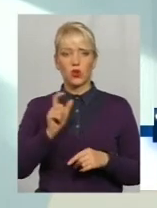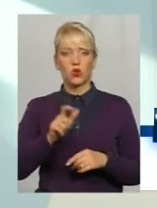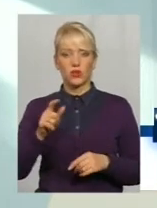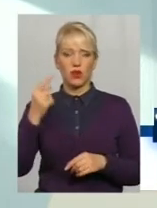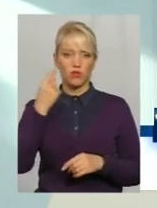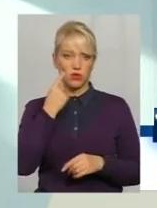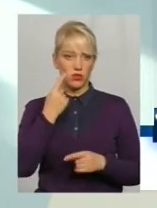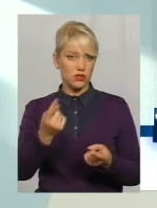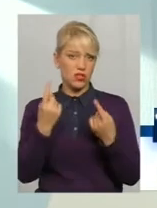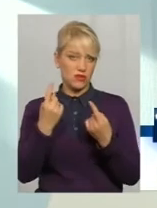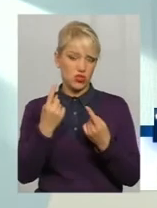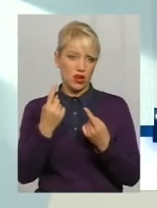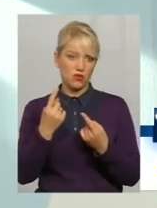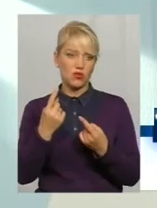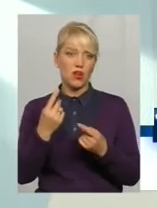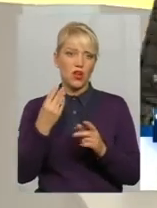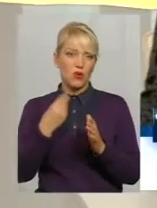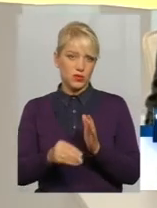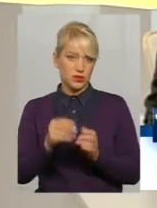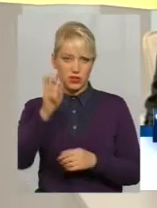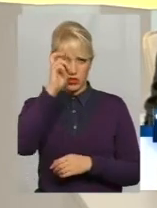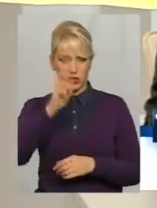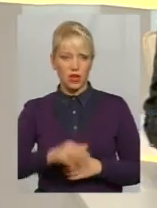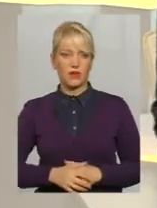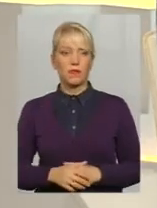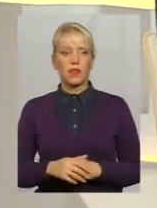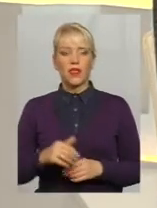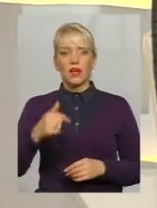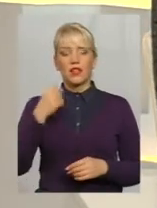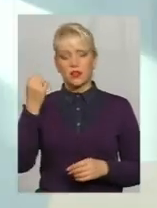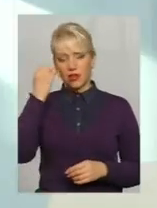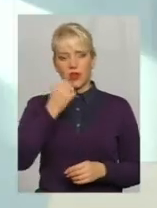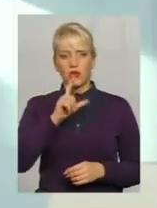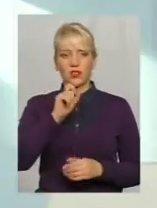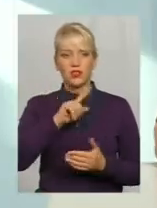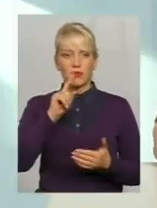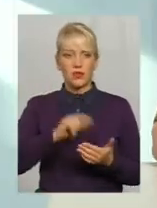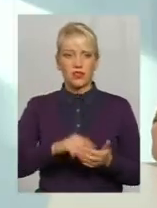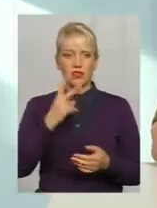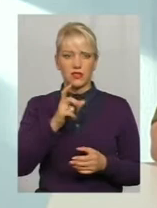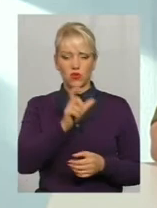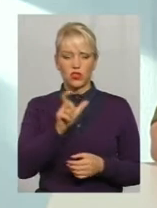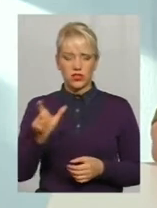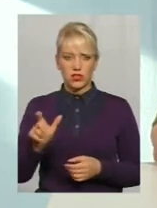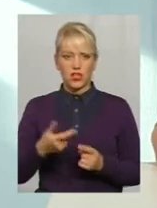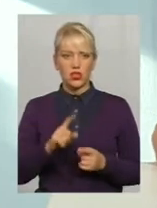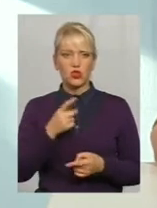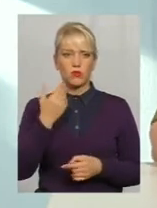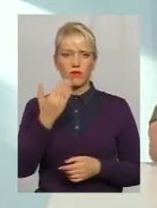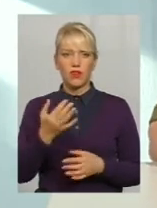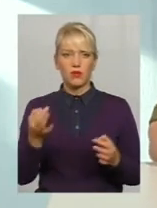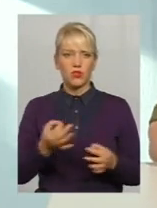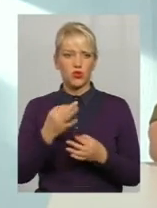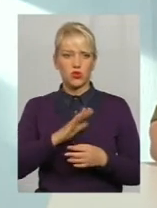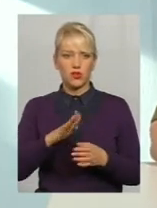обідає, надзвичайно обідає держава. Дякую за запитання. Цікаве питання із двох частин. Перше, чому вам нічого